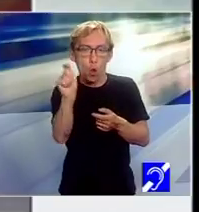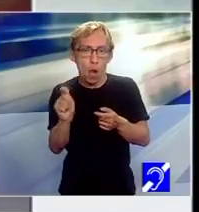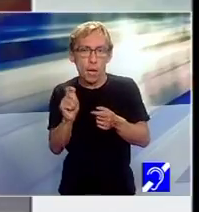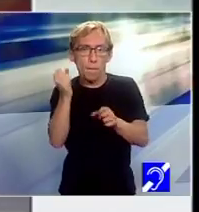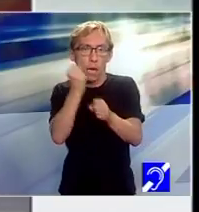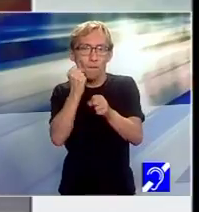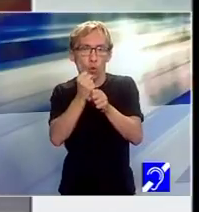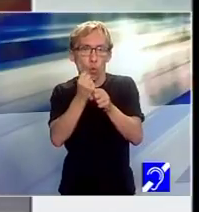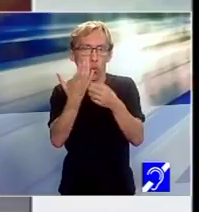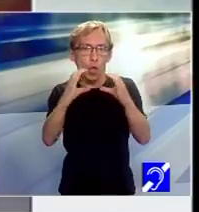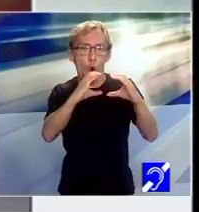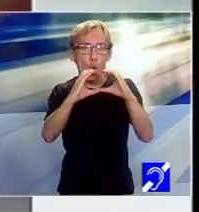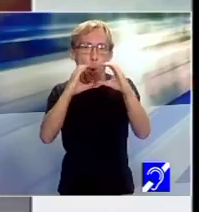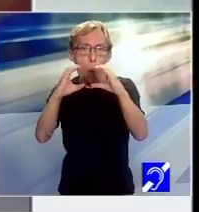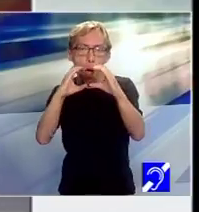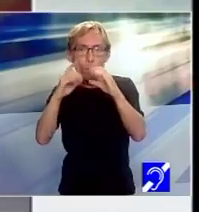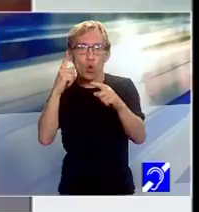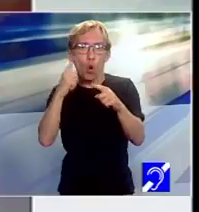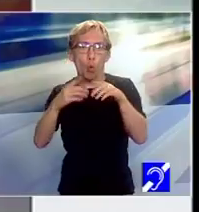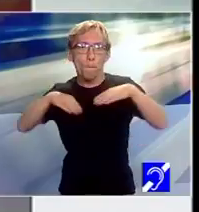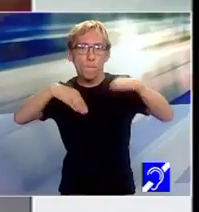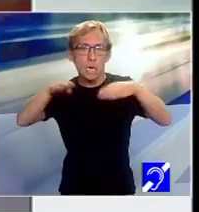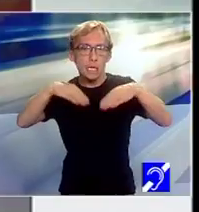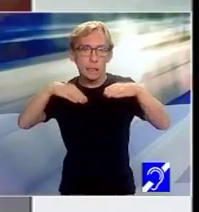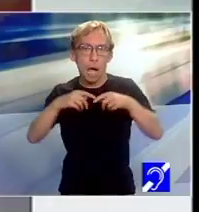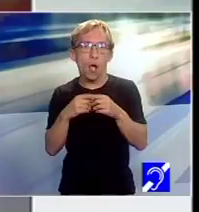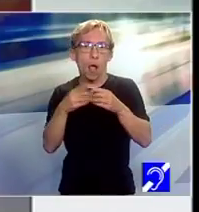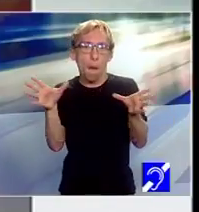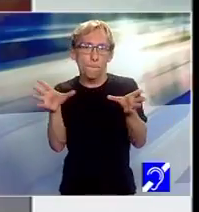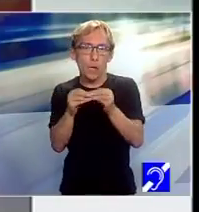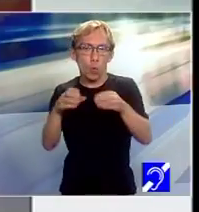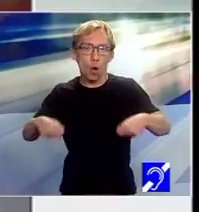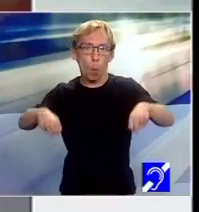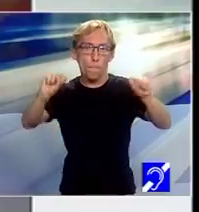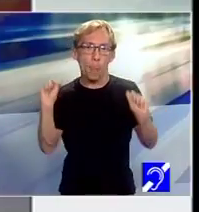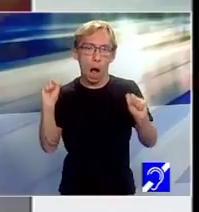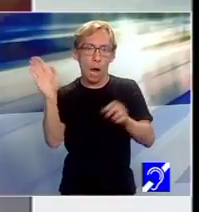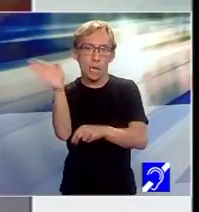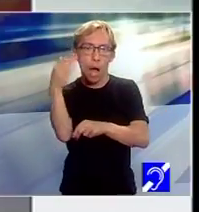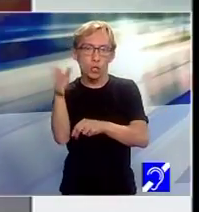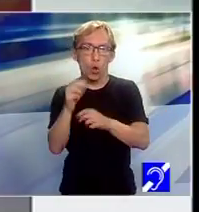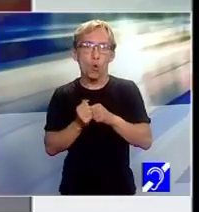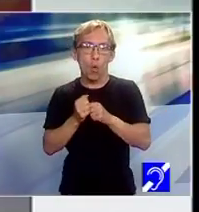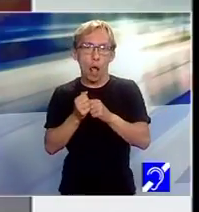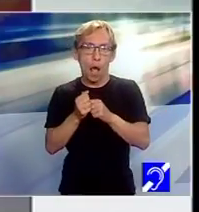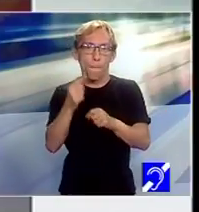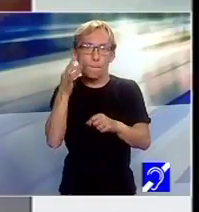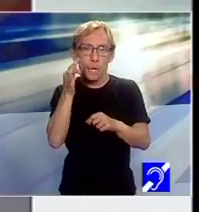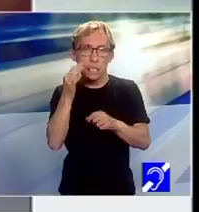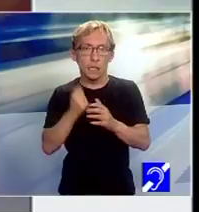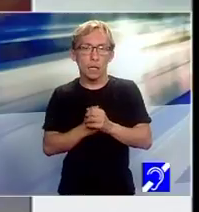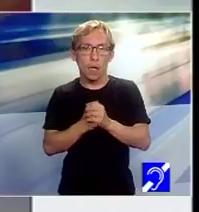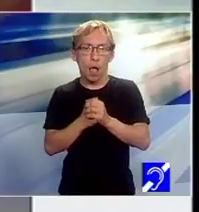în colaborare cu Ministerul, în colaborare cu Banca Mondială, în colaborare cu Consiliul Județean Bistrița-Năsăud,